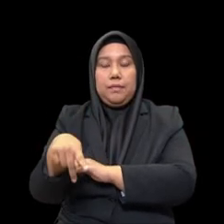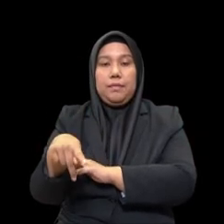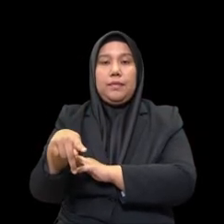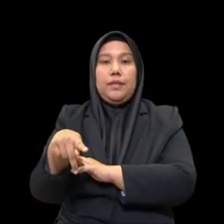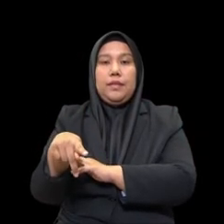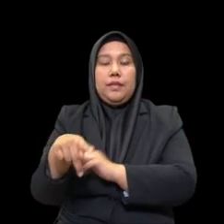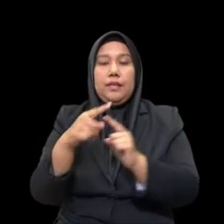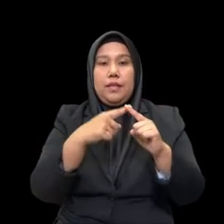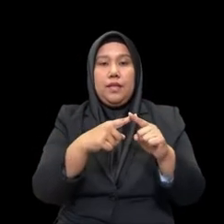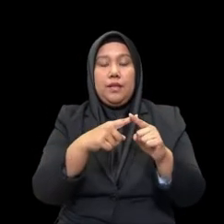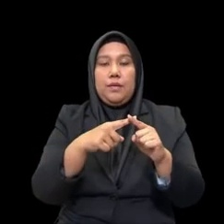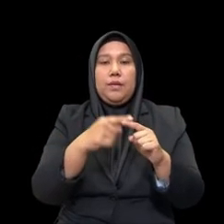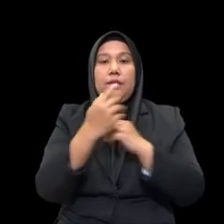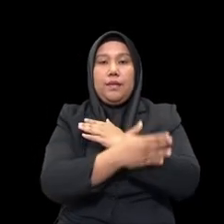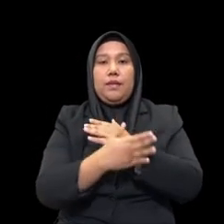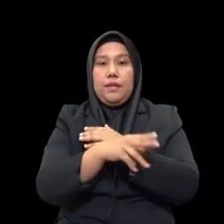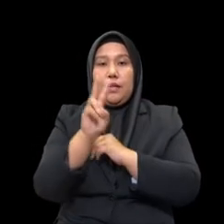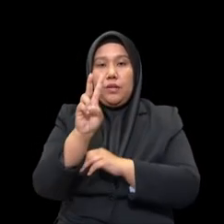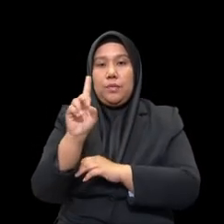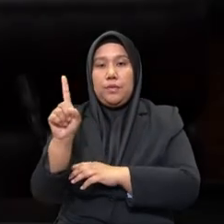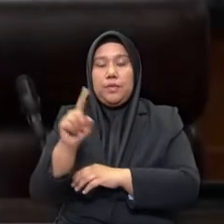ke-21.